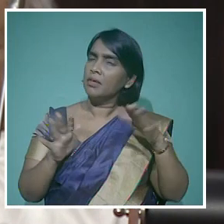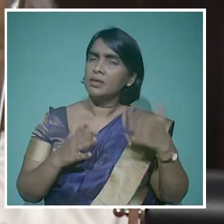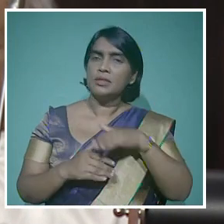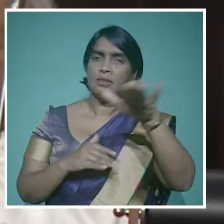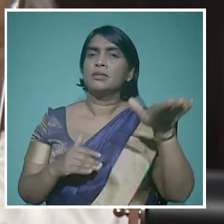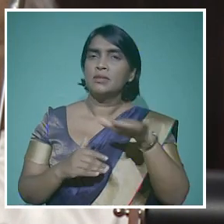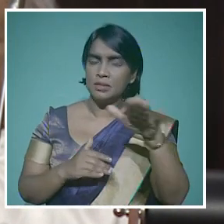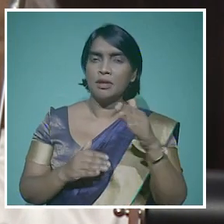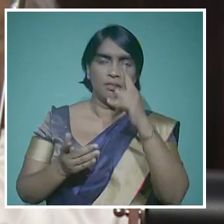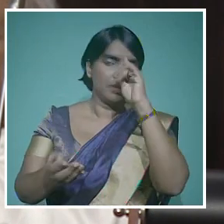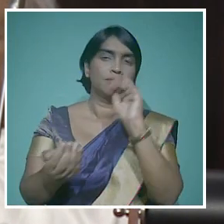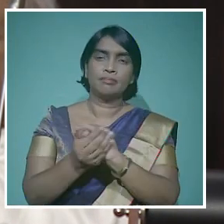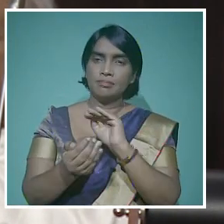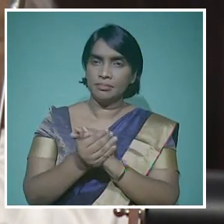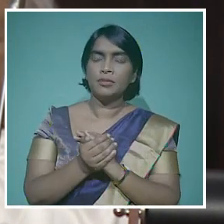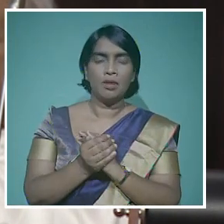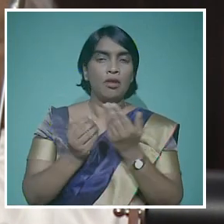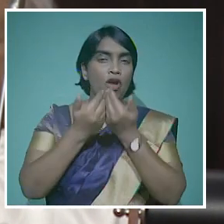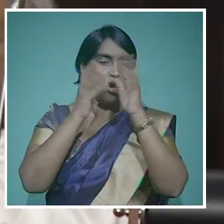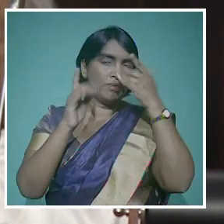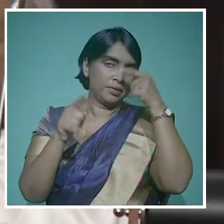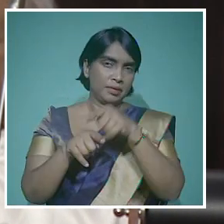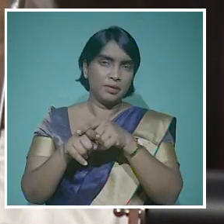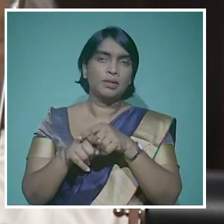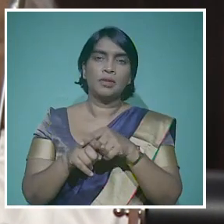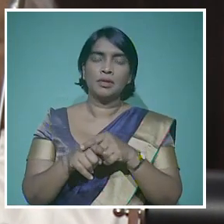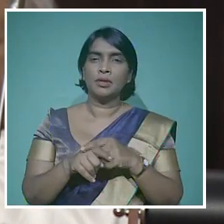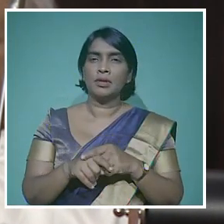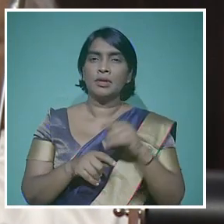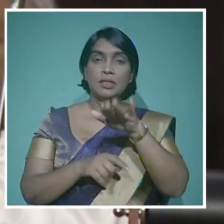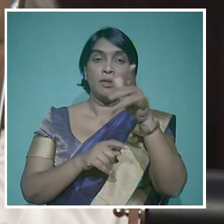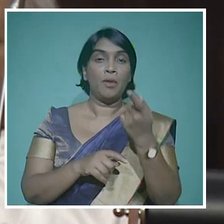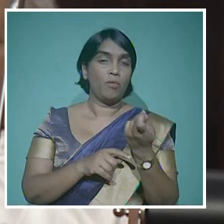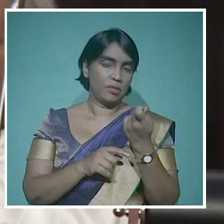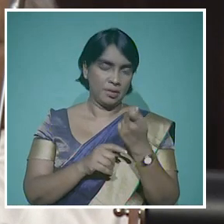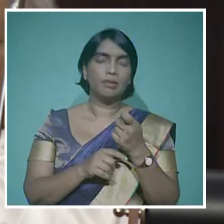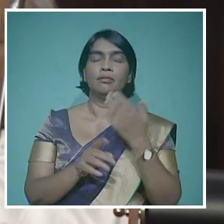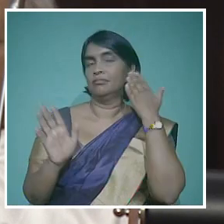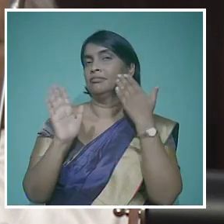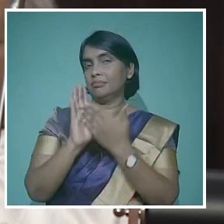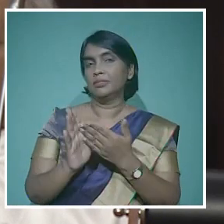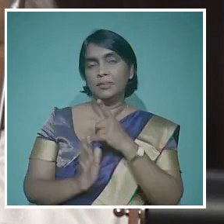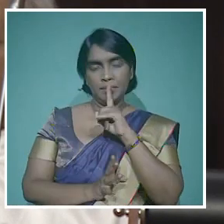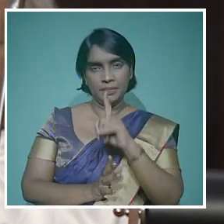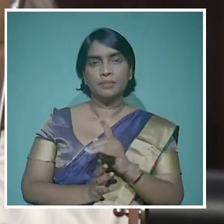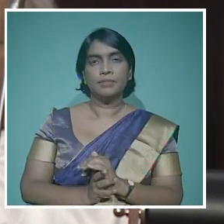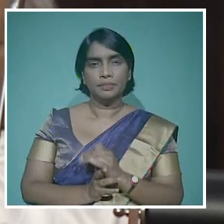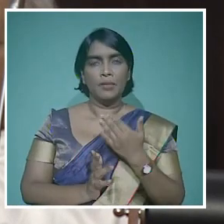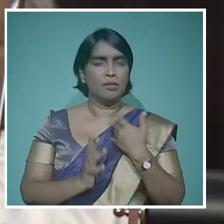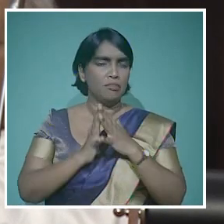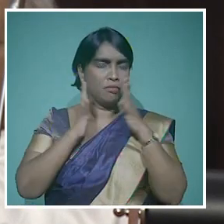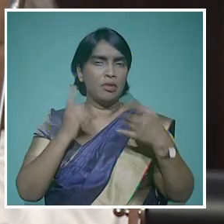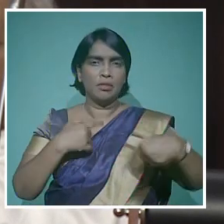සමාජ ආරක්ෂණ විවෘත ආර්ථික ක්‍රමයක්, සෝෂල් මාකට් ඉකොනොමි ලෙස අර්ථ දක්වන්නට මම කැමතියි. මං හිතන්නේ අපි බොහෝ